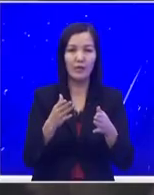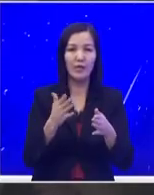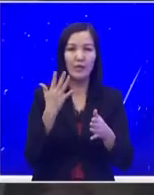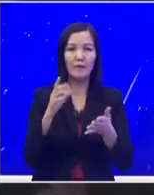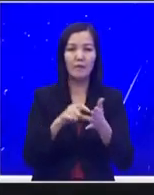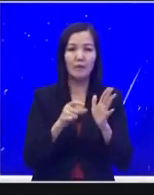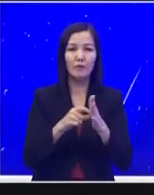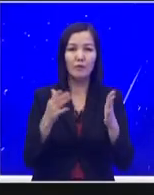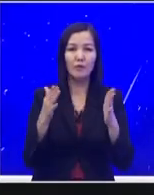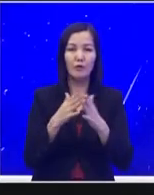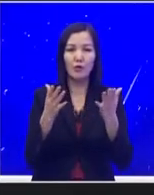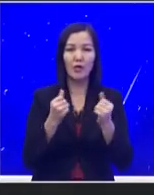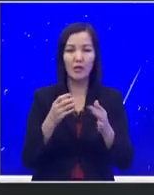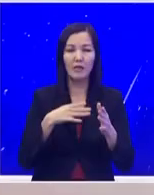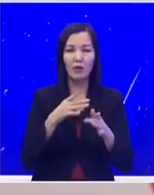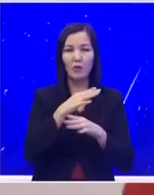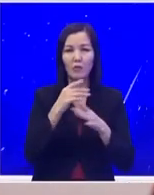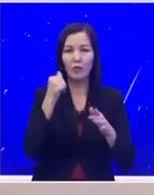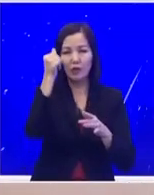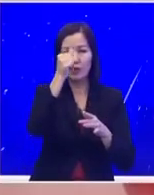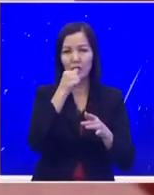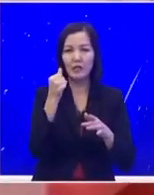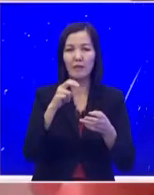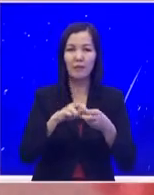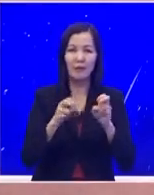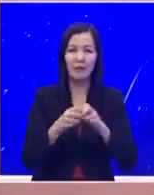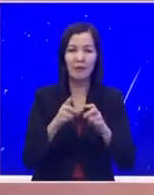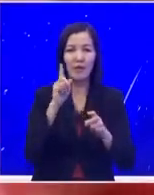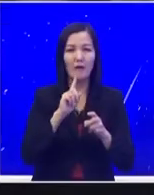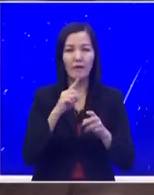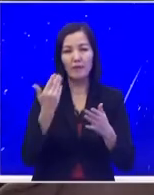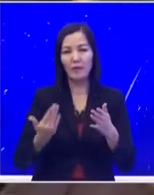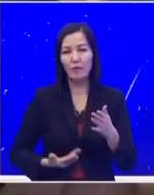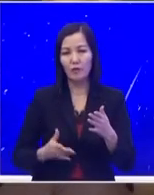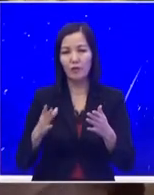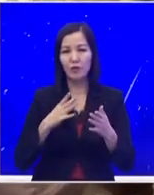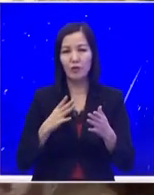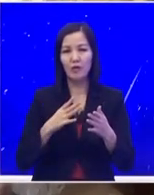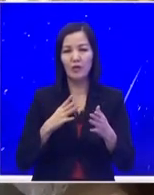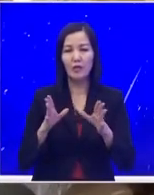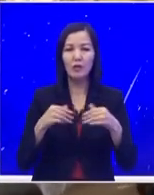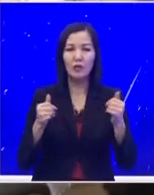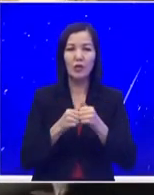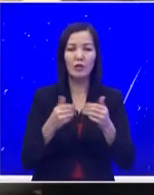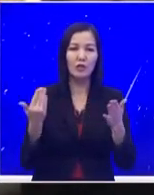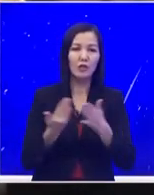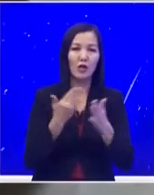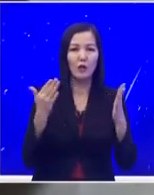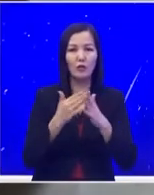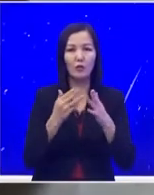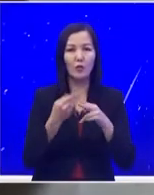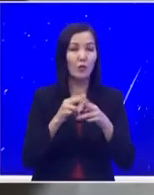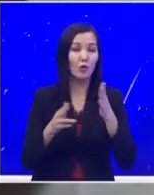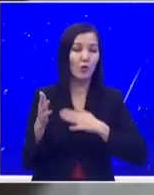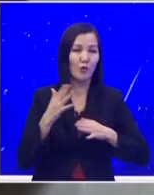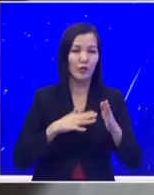бөлмелі үйге ие болды. Талай жылдар баспана тауқыметін тартып, жалдамалы пәтерлерді жағалап жүрген жанұя жаңа қонысқа